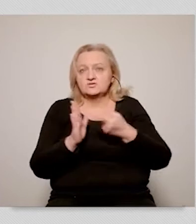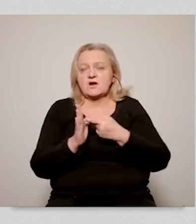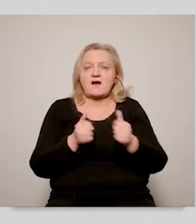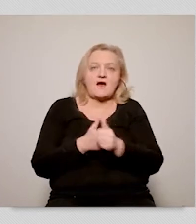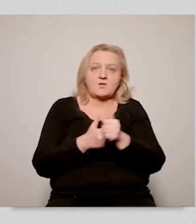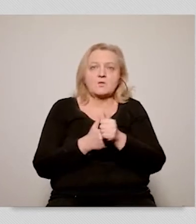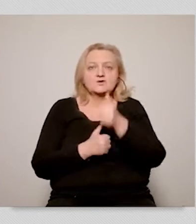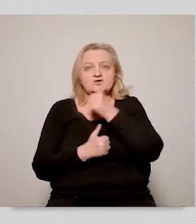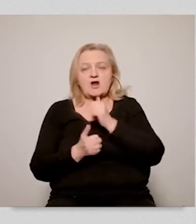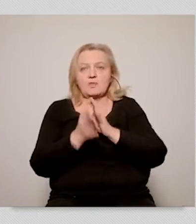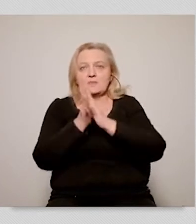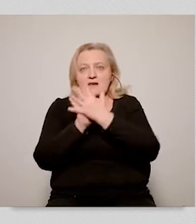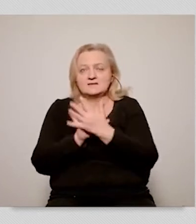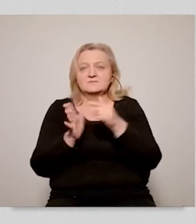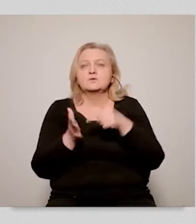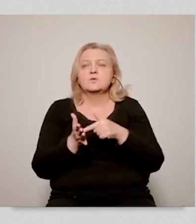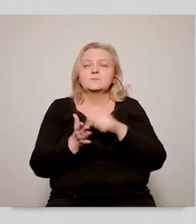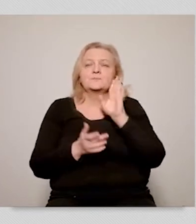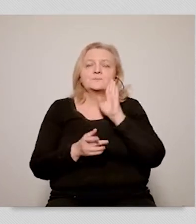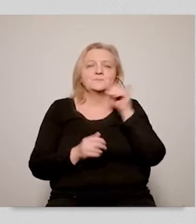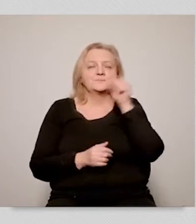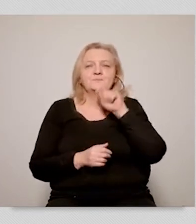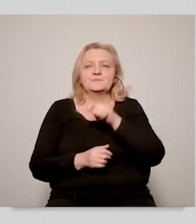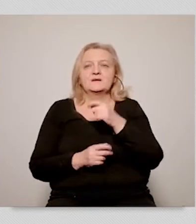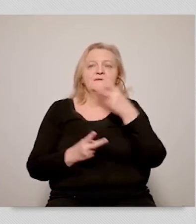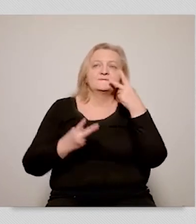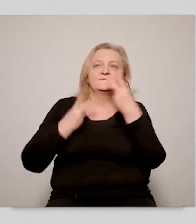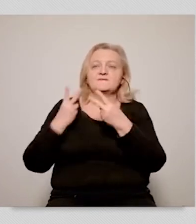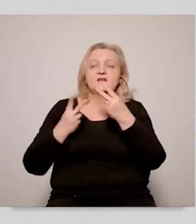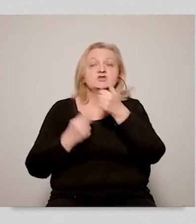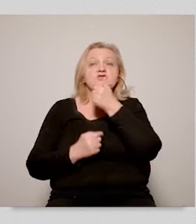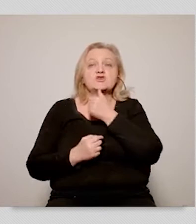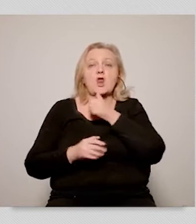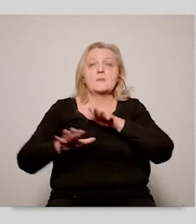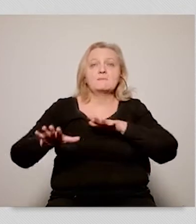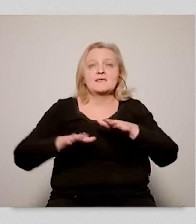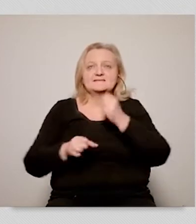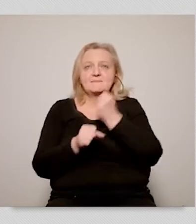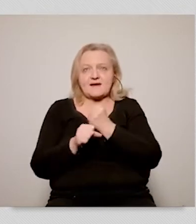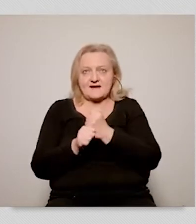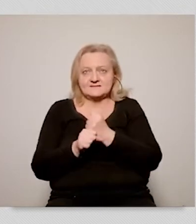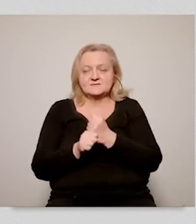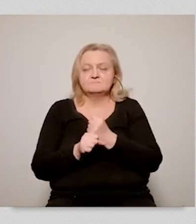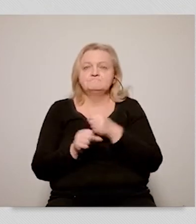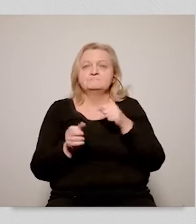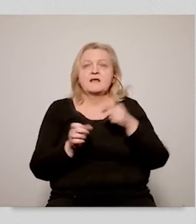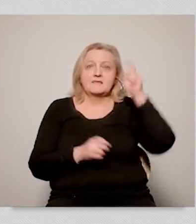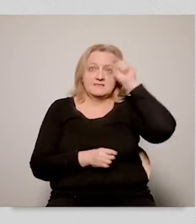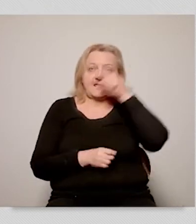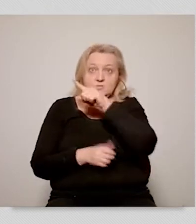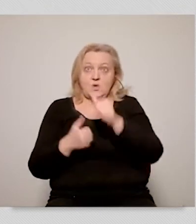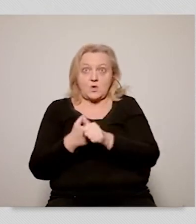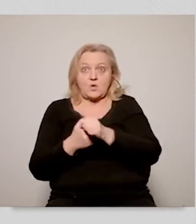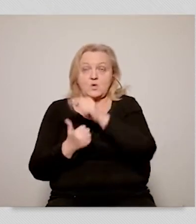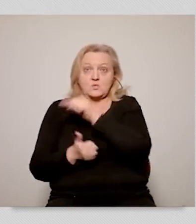argument za zieloną transformację, tak zwana wizja zielonych miejsc pracy, która często, w Niemczech ten argument był